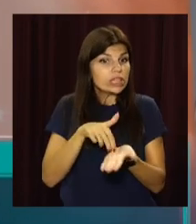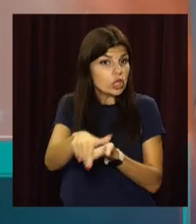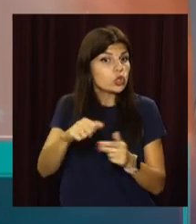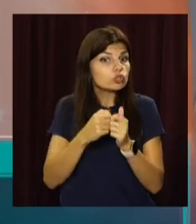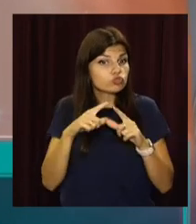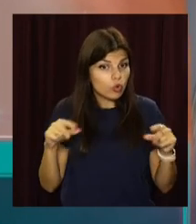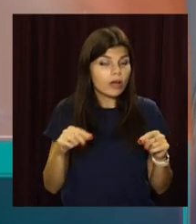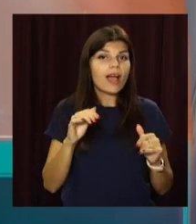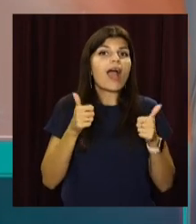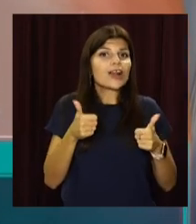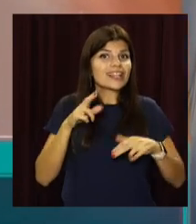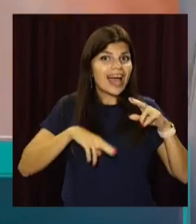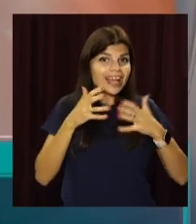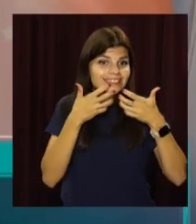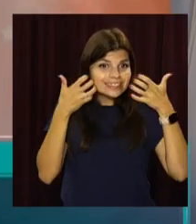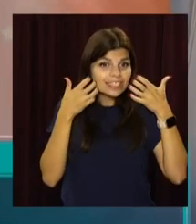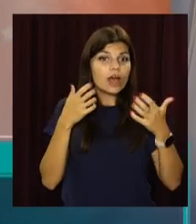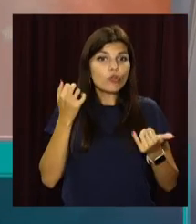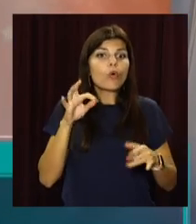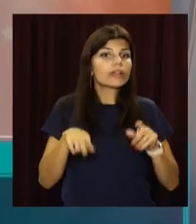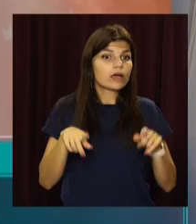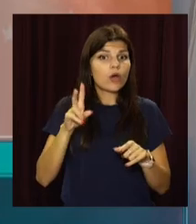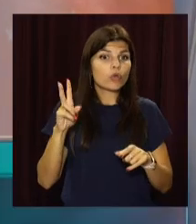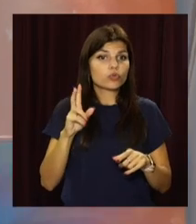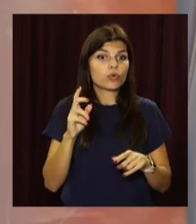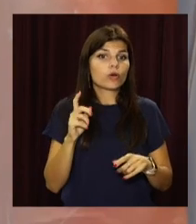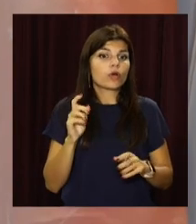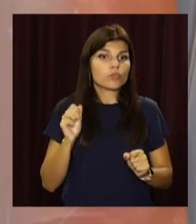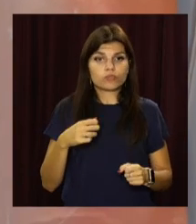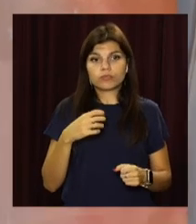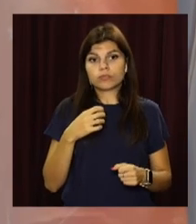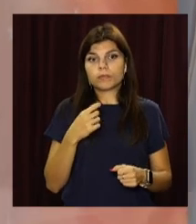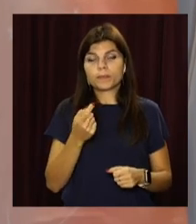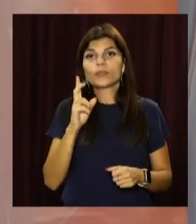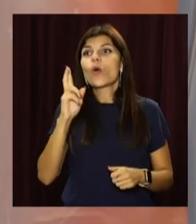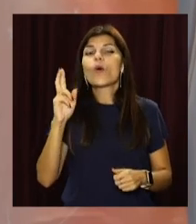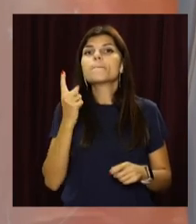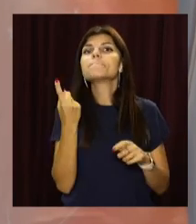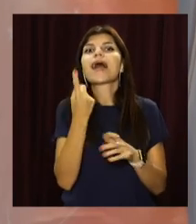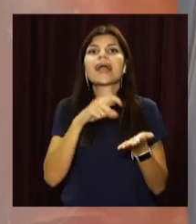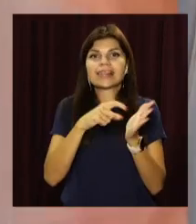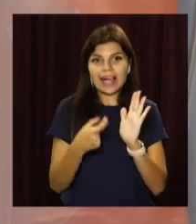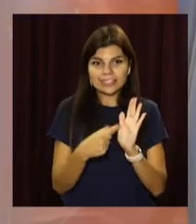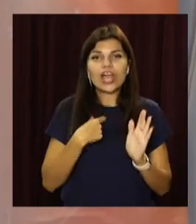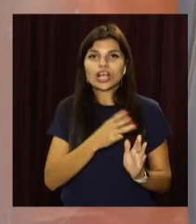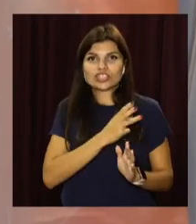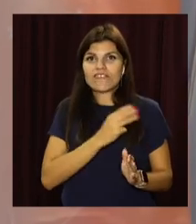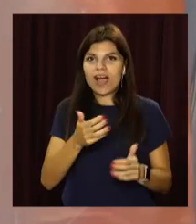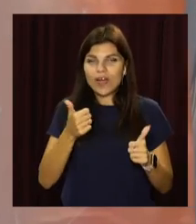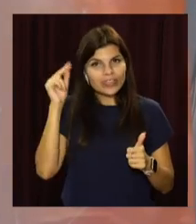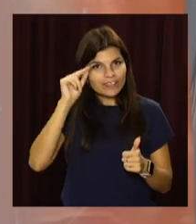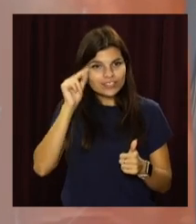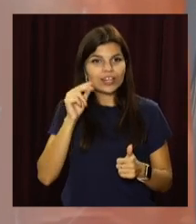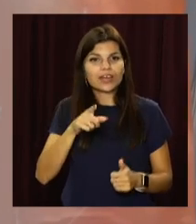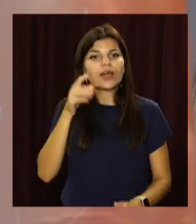надіюсь, з гарним настроєм, але для деяких з вас вперше в житті пролунає перший дзвоник. Я бажаю вам гарного навчання,